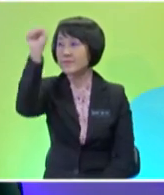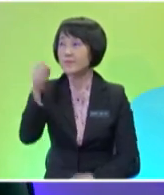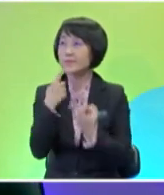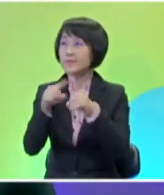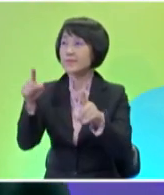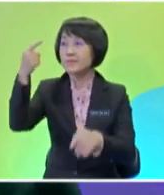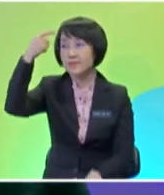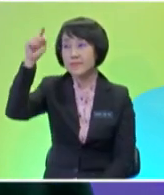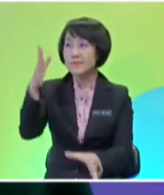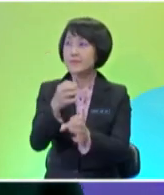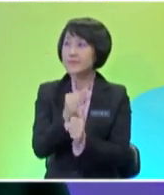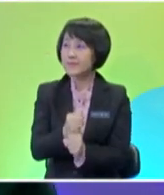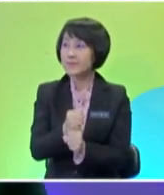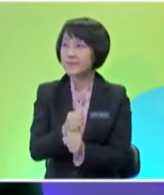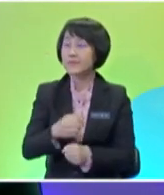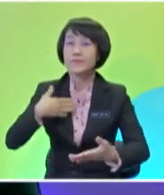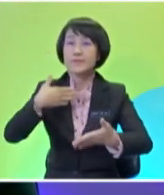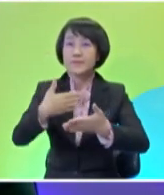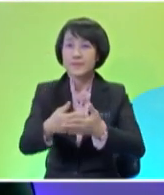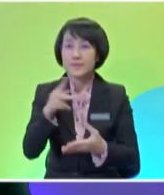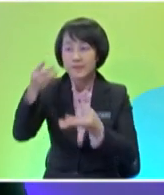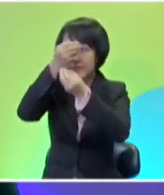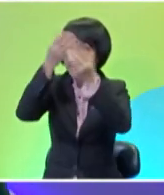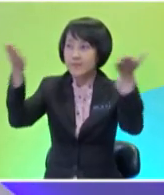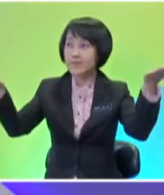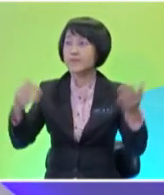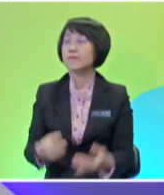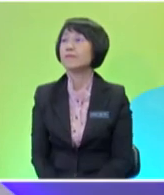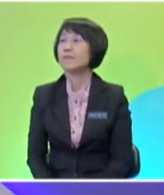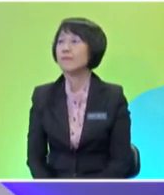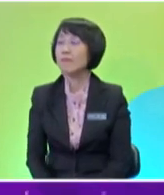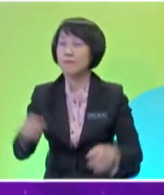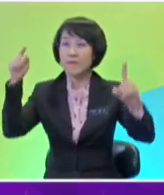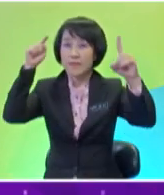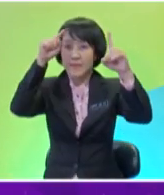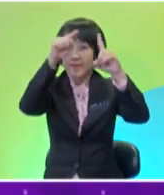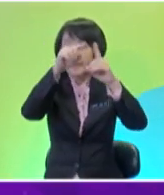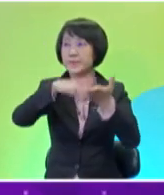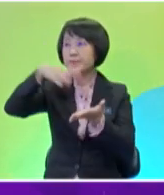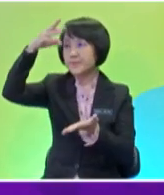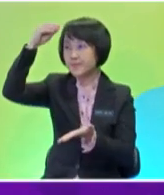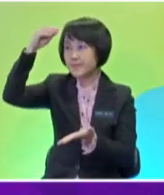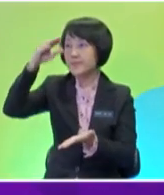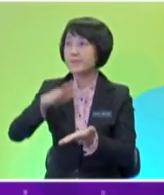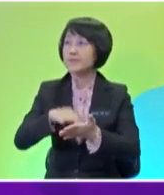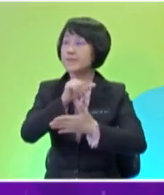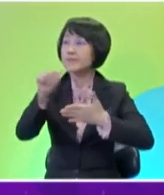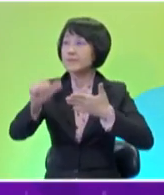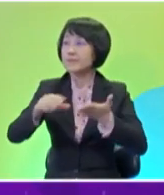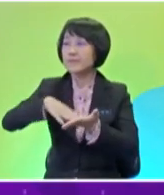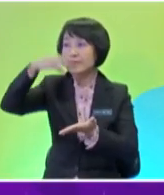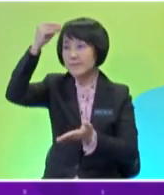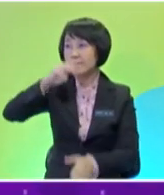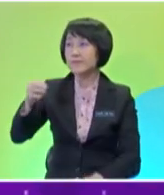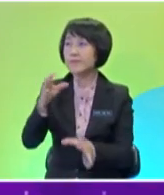mendapatkan dan menyampaikan maklumat mendengar objektif pembelajaran pada akhir pembelajaran murid dapat